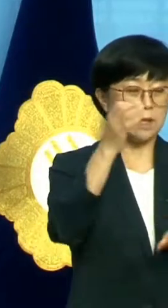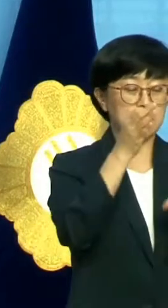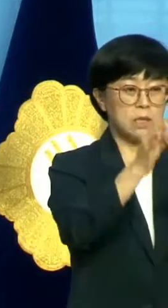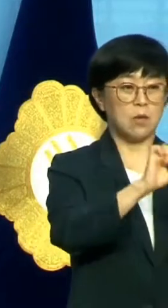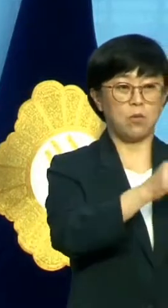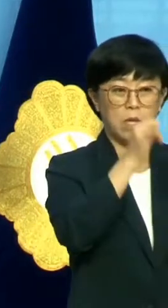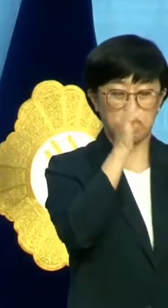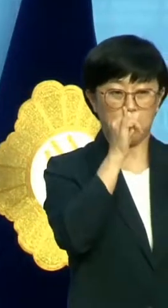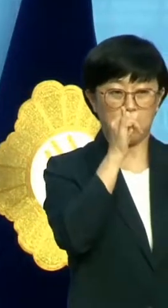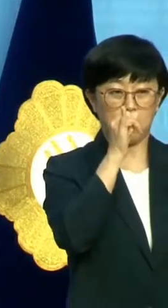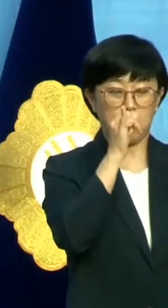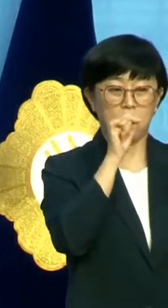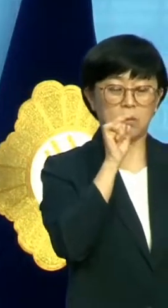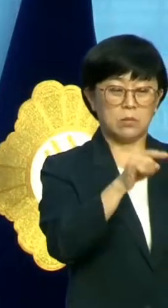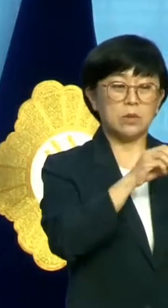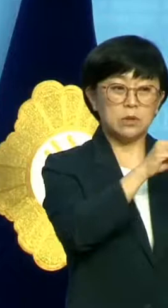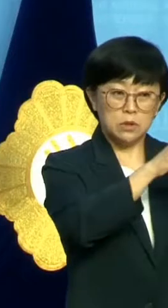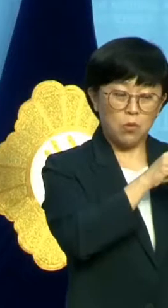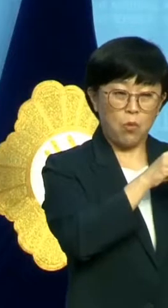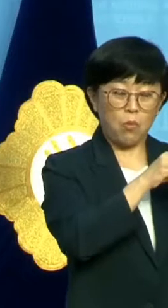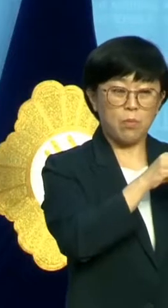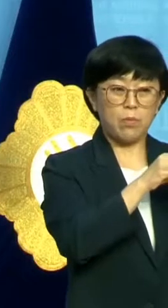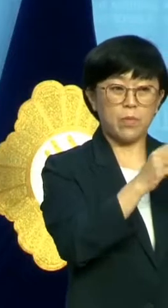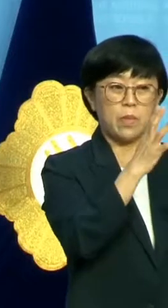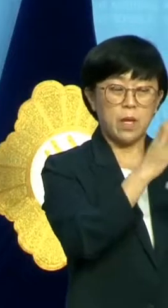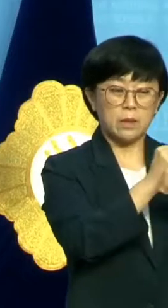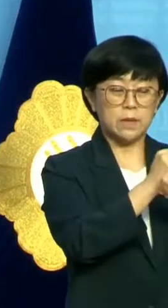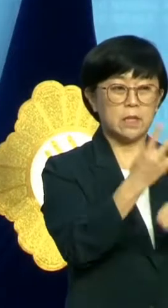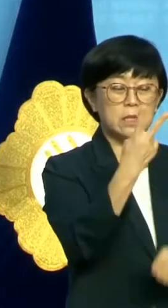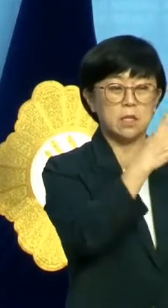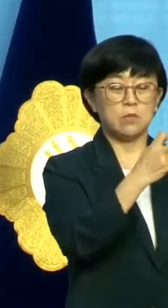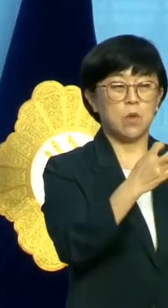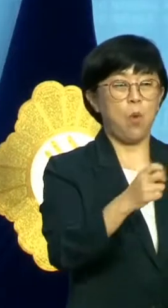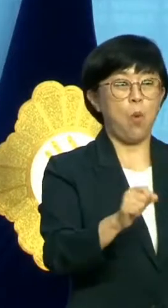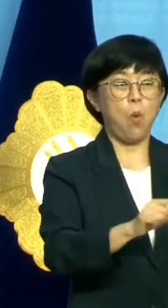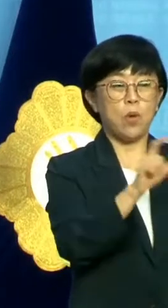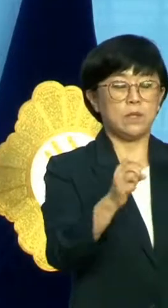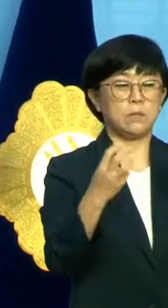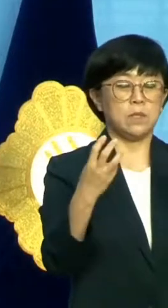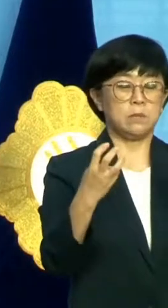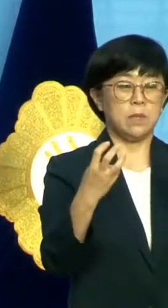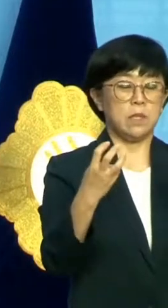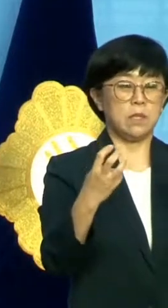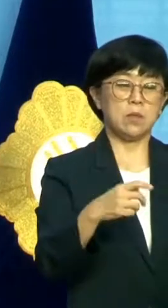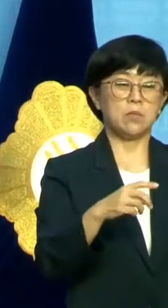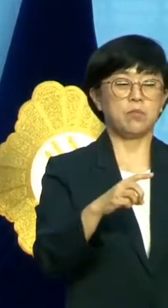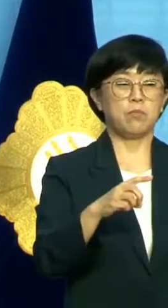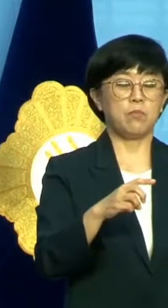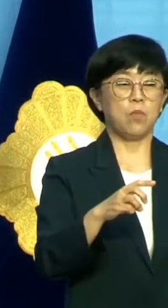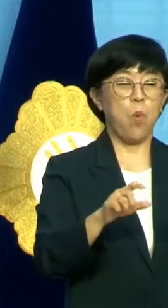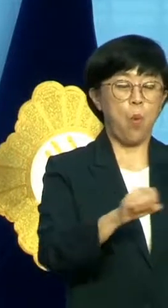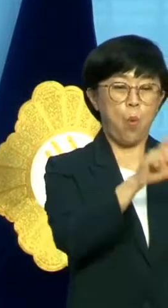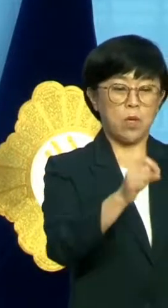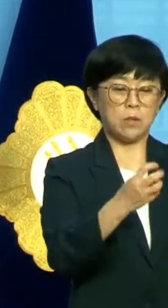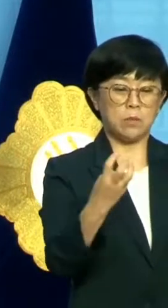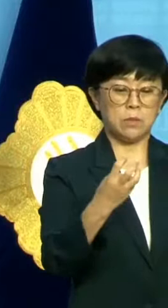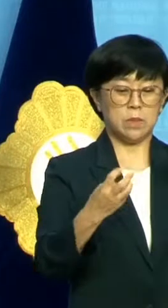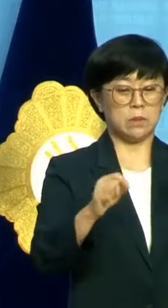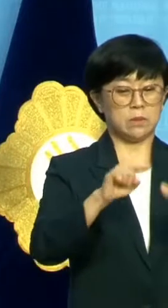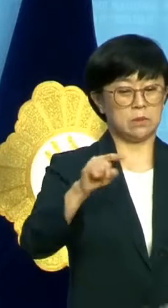21 때 국회 초선의원 재산등록 기준일은 2020 년 5월 30일 입니다 5월 30일부터 7월